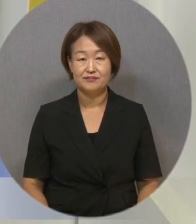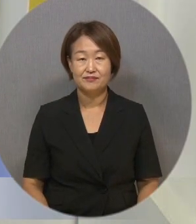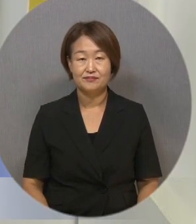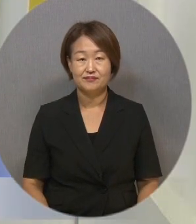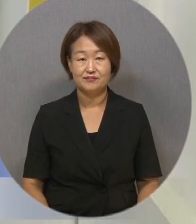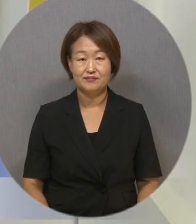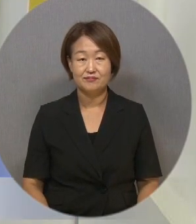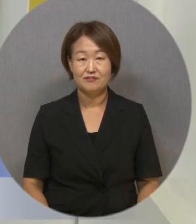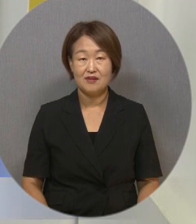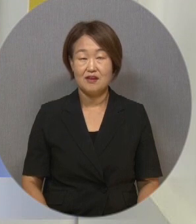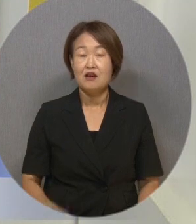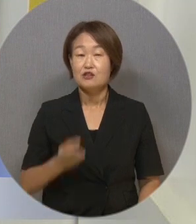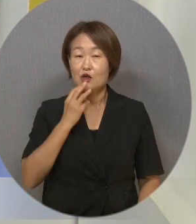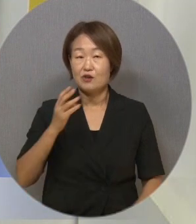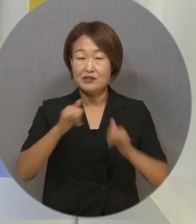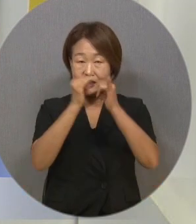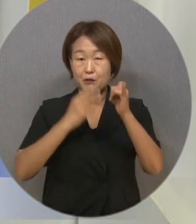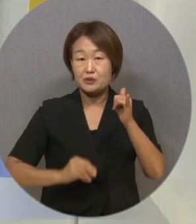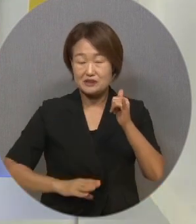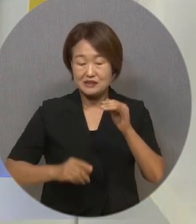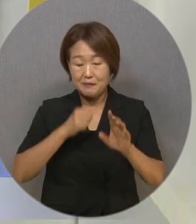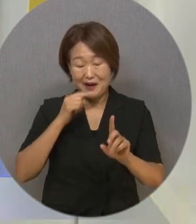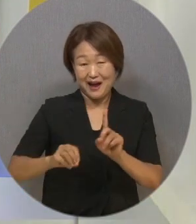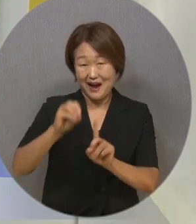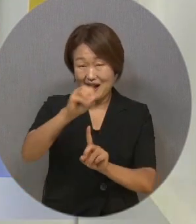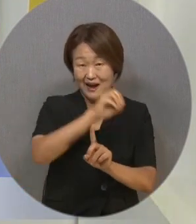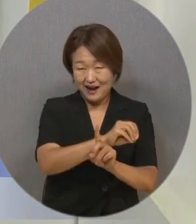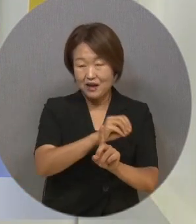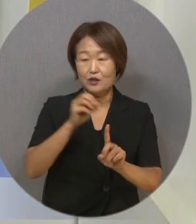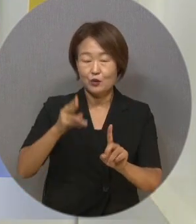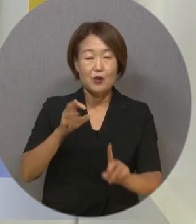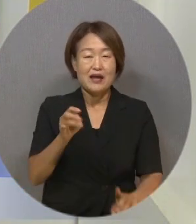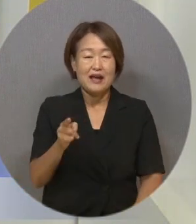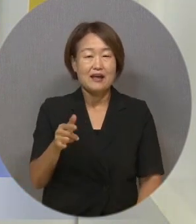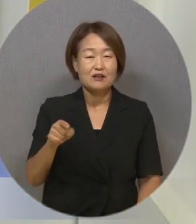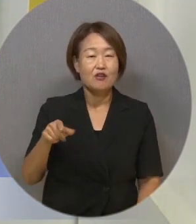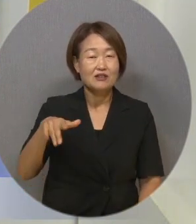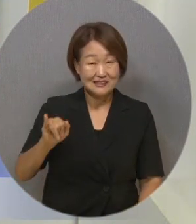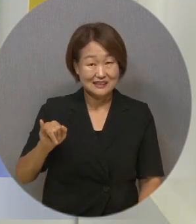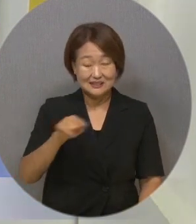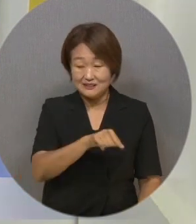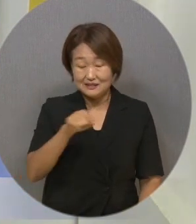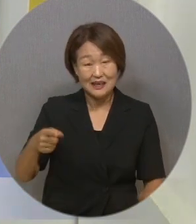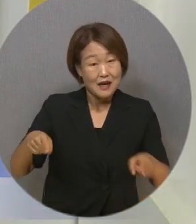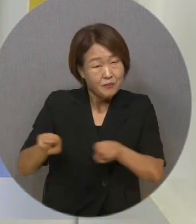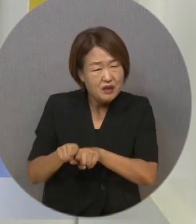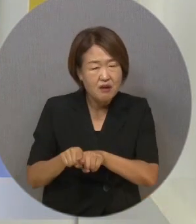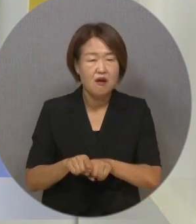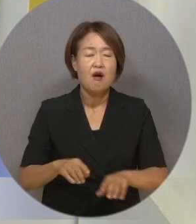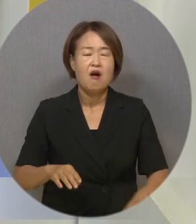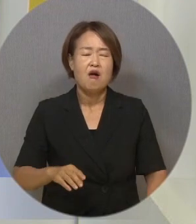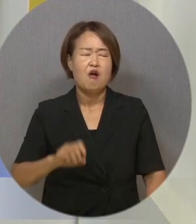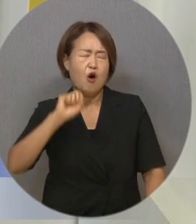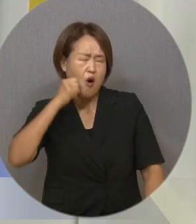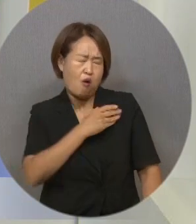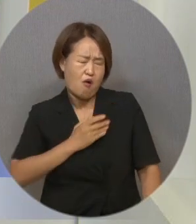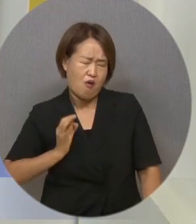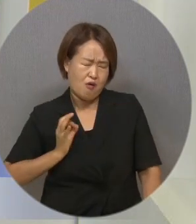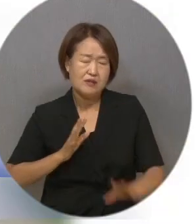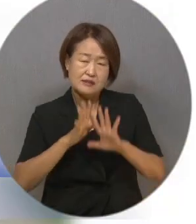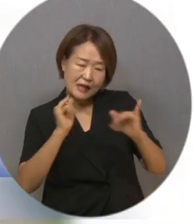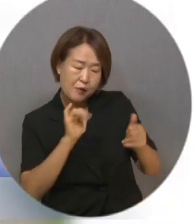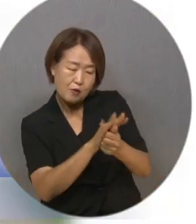다음 뉴스입니다 서울 사회복지공동모금회와 서울에너지공사가 취약계층을 위한 여름철 에너지용품 지원에